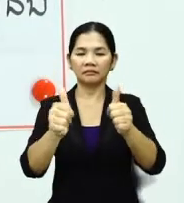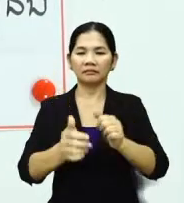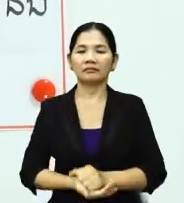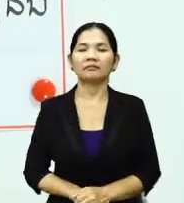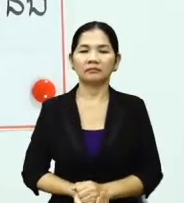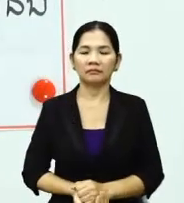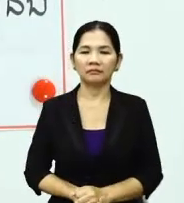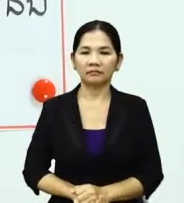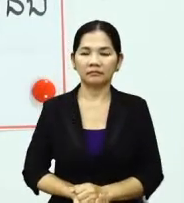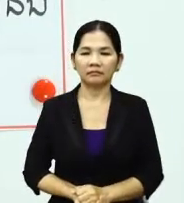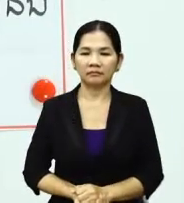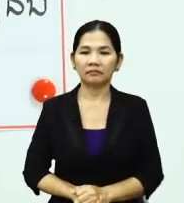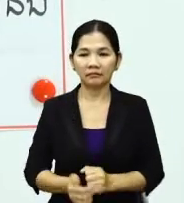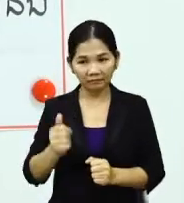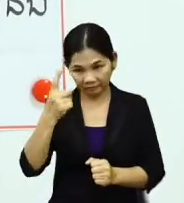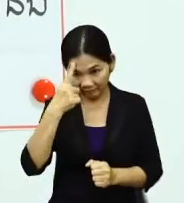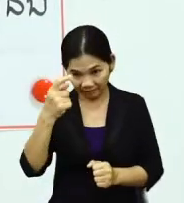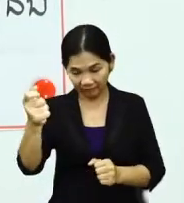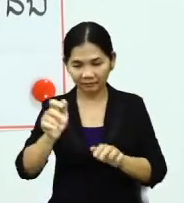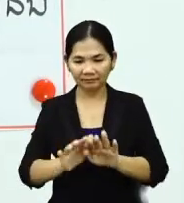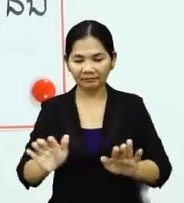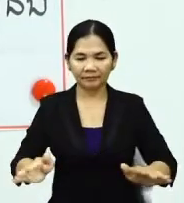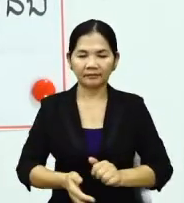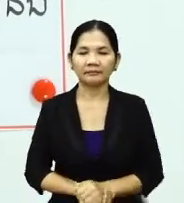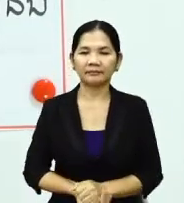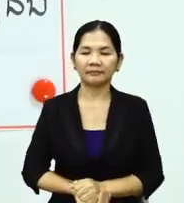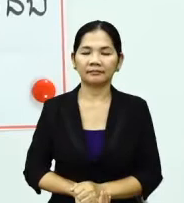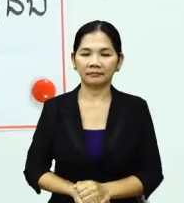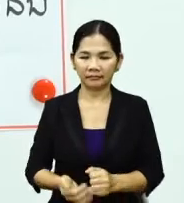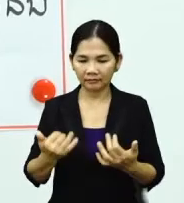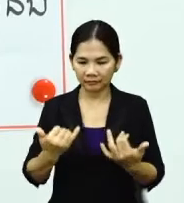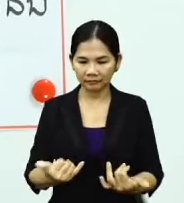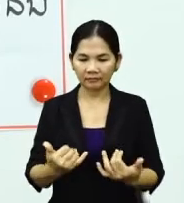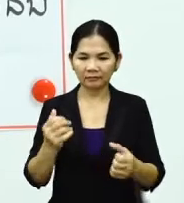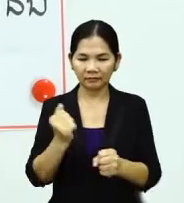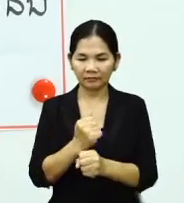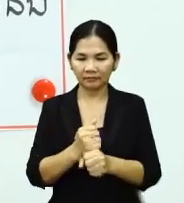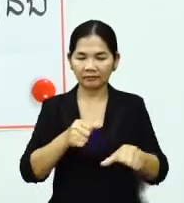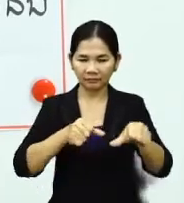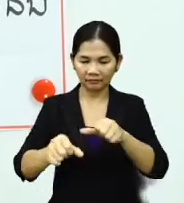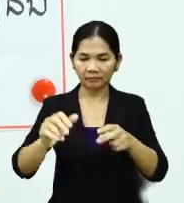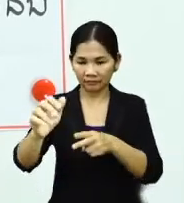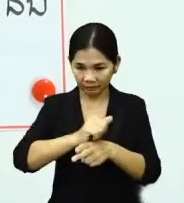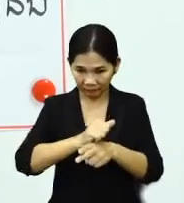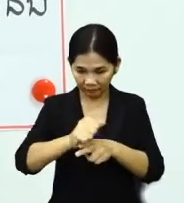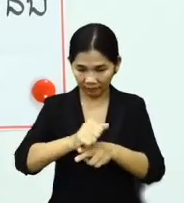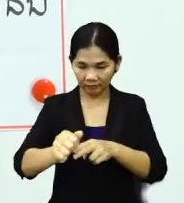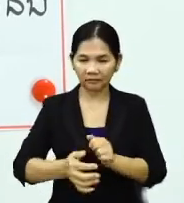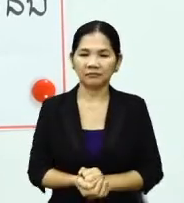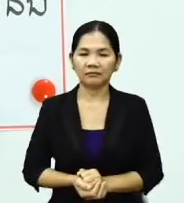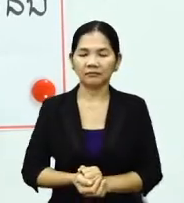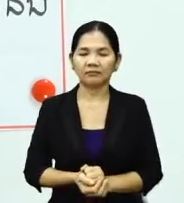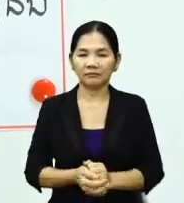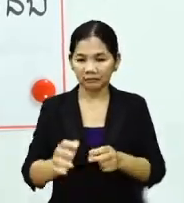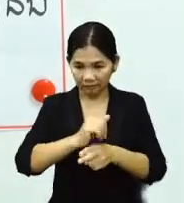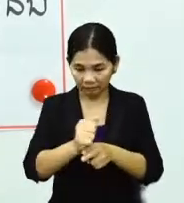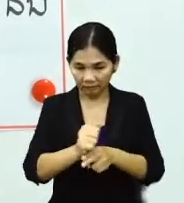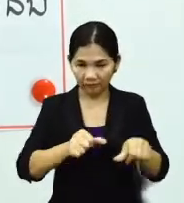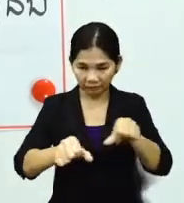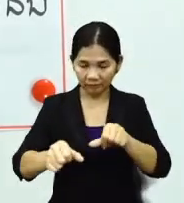mùi bì bầy ọ chà chá chá mình kèm con tự ọc nì tại lỡ dư mình to tới lùm hạt bà dư nè con nè kìm thua lùm hạt mì